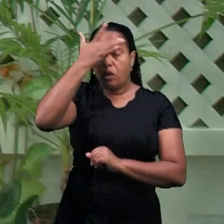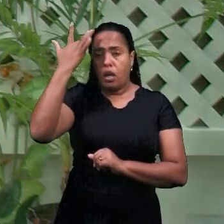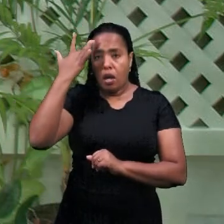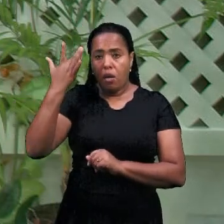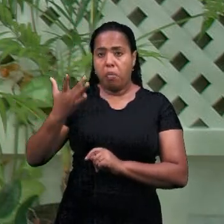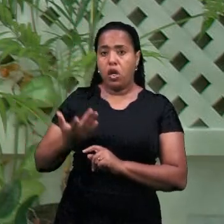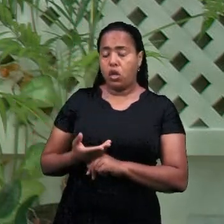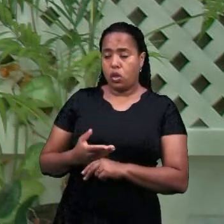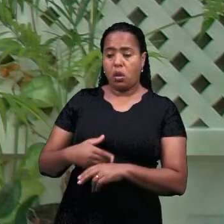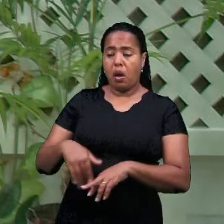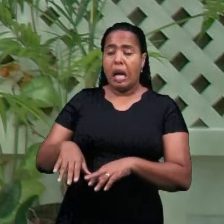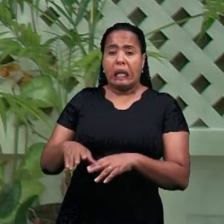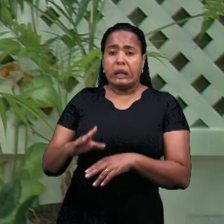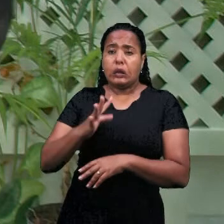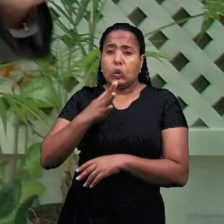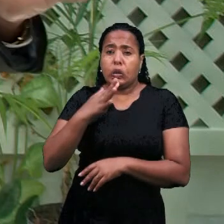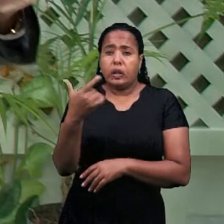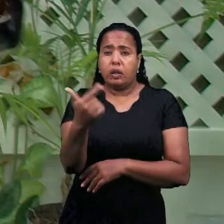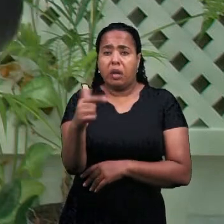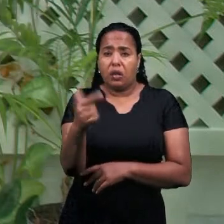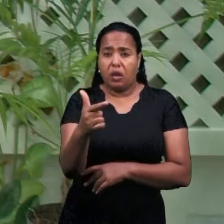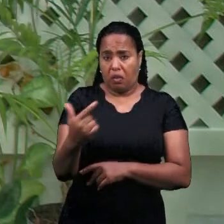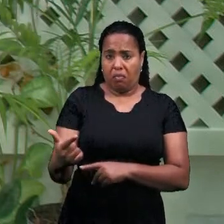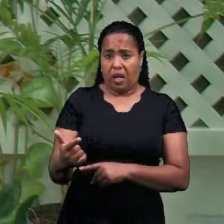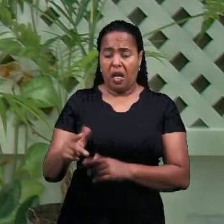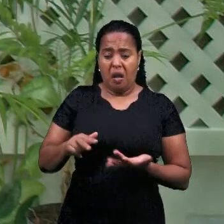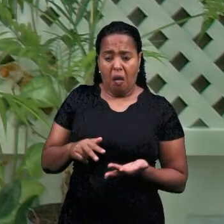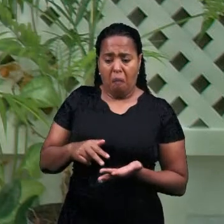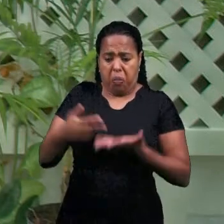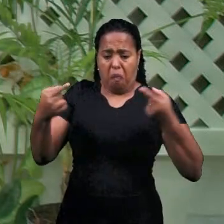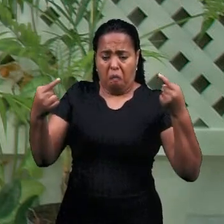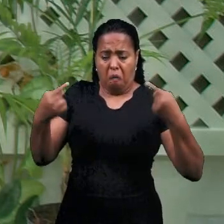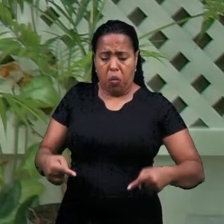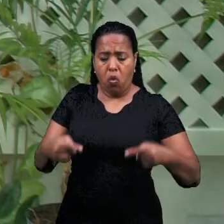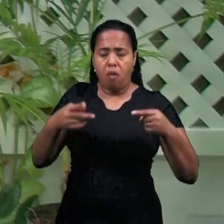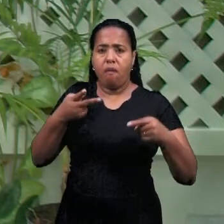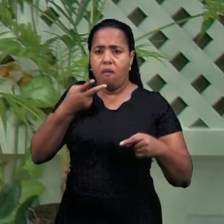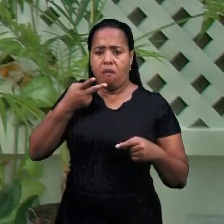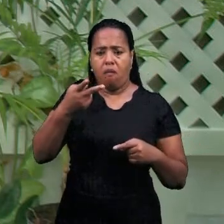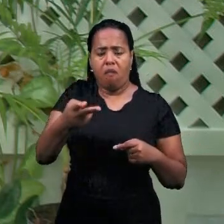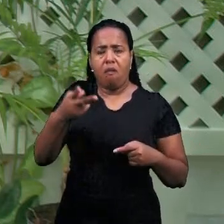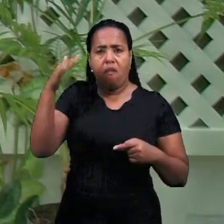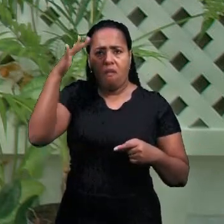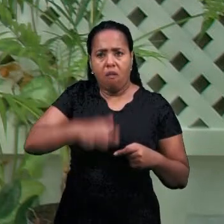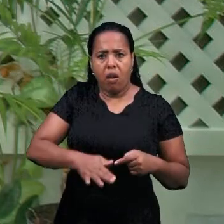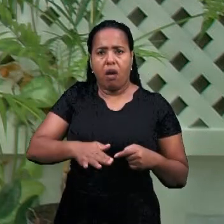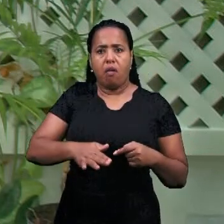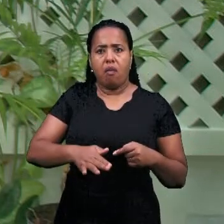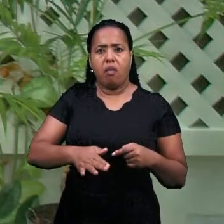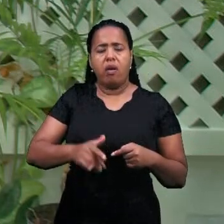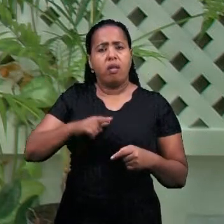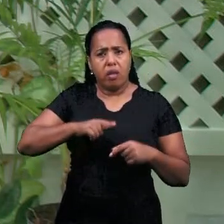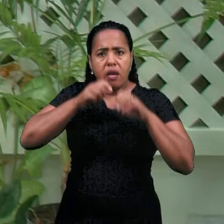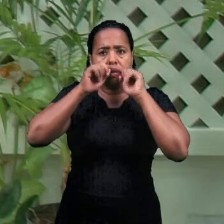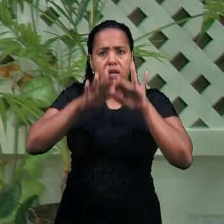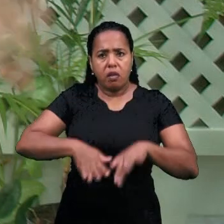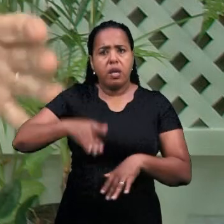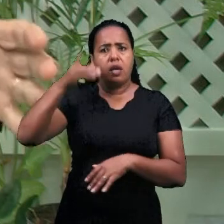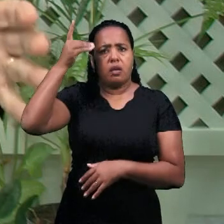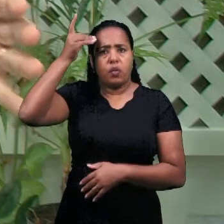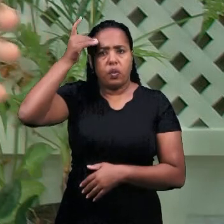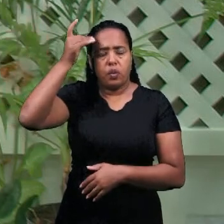qui n'ont rien à voir, qui demain se lèvent pour dire mauvais. Ils ont reçu la bénédiction des dons spirituels le